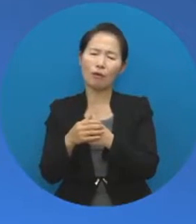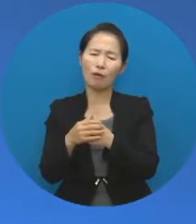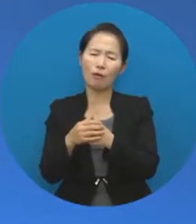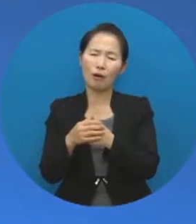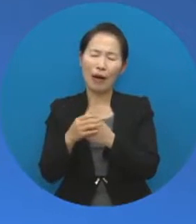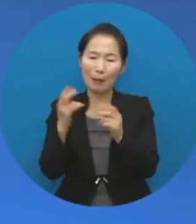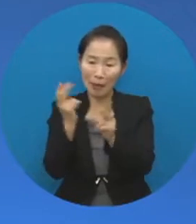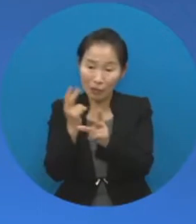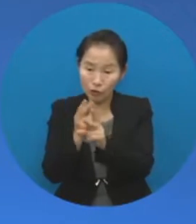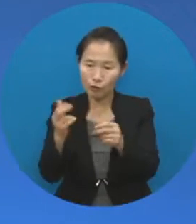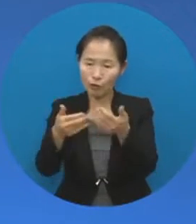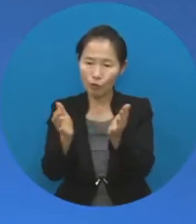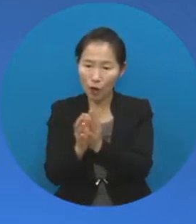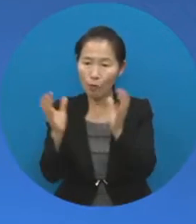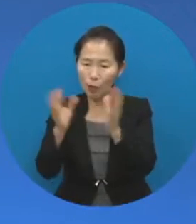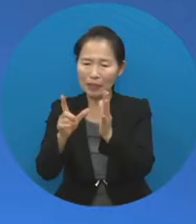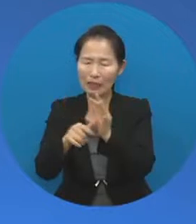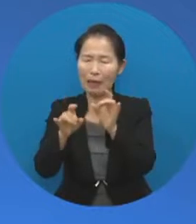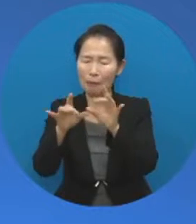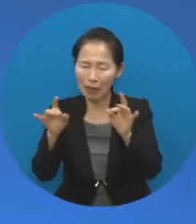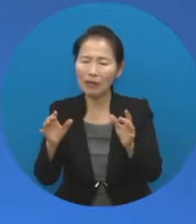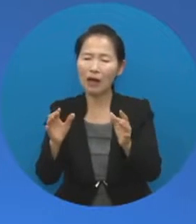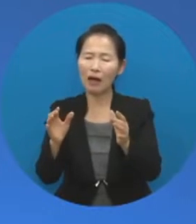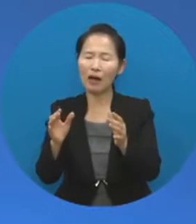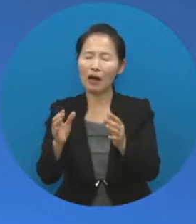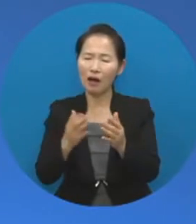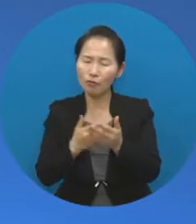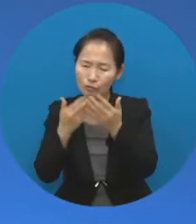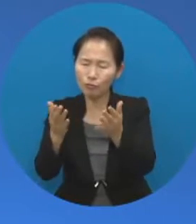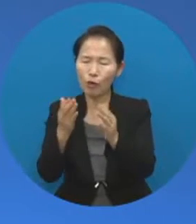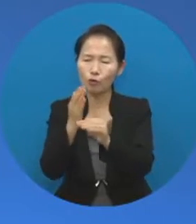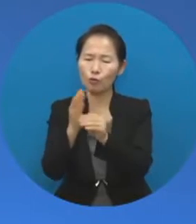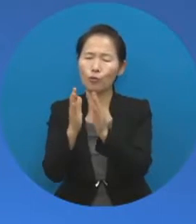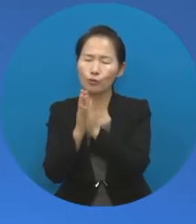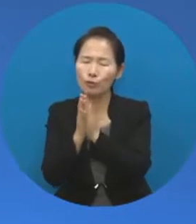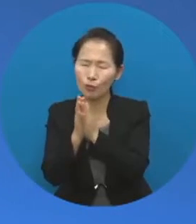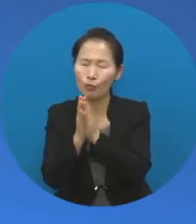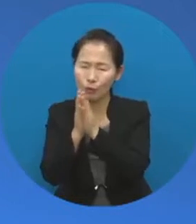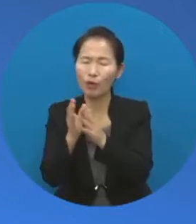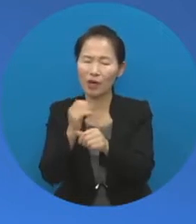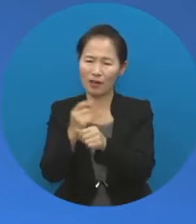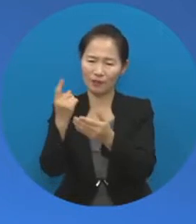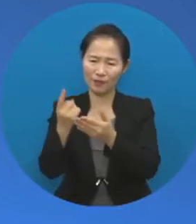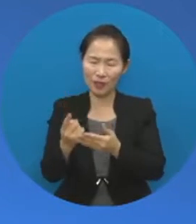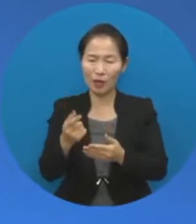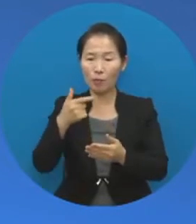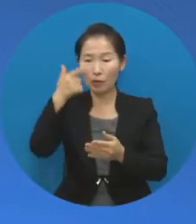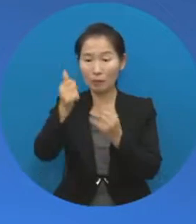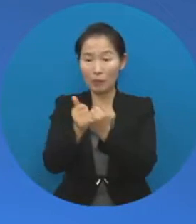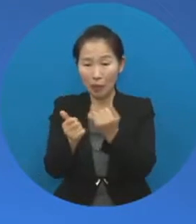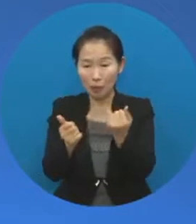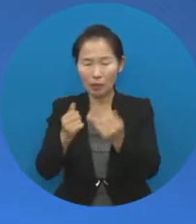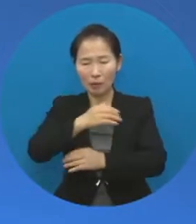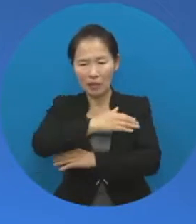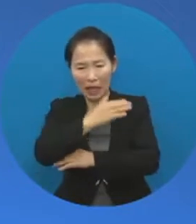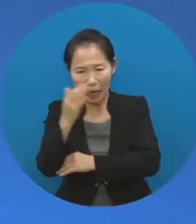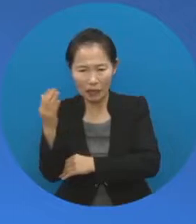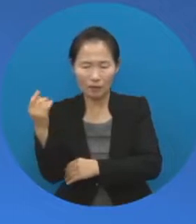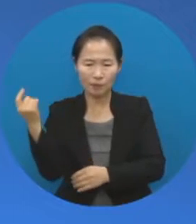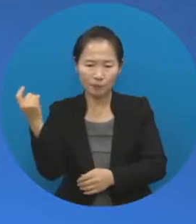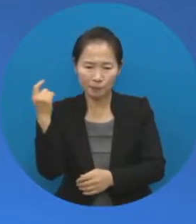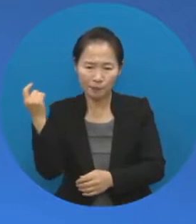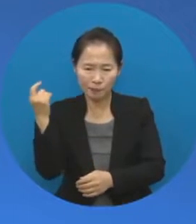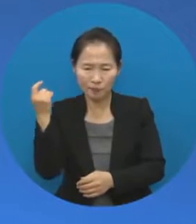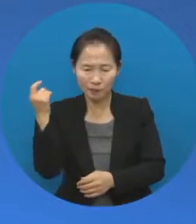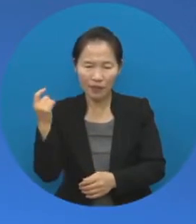매주 이렇게 나누셨다고 그러더라고요. 근데 그 사모님의 이야기를 듣는데 그것이 엄마의